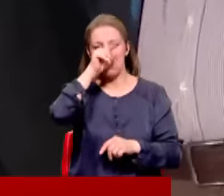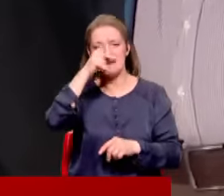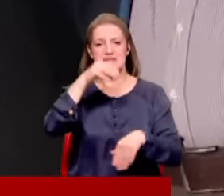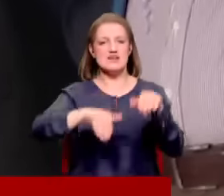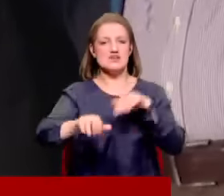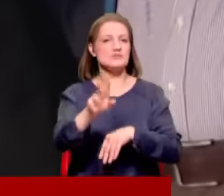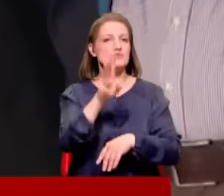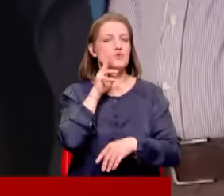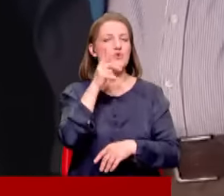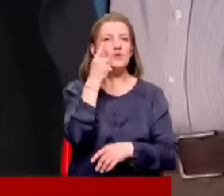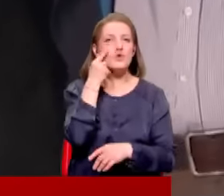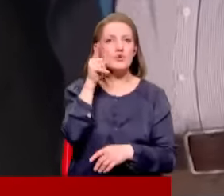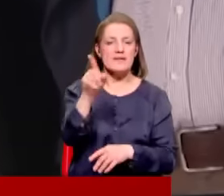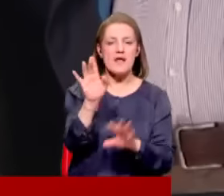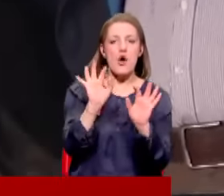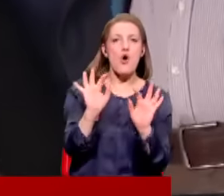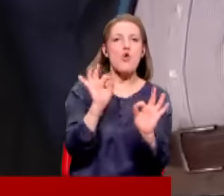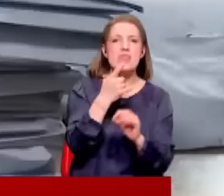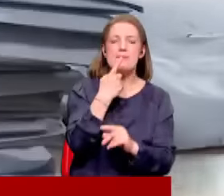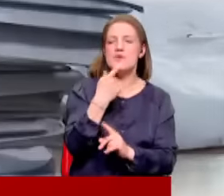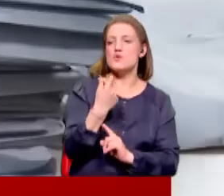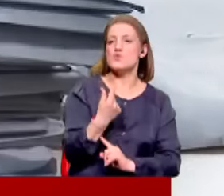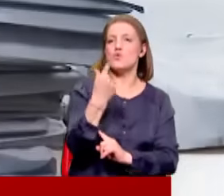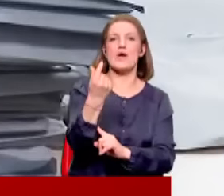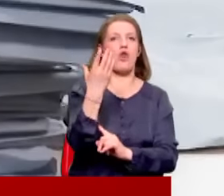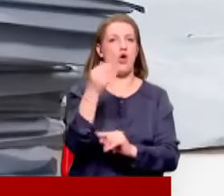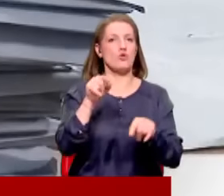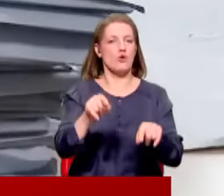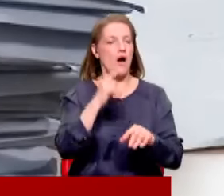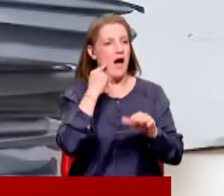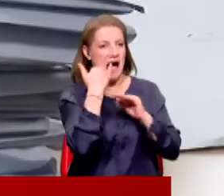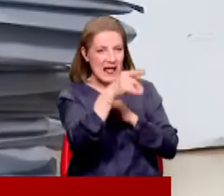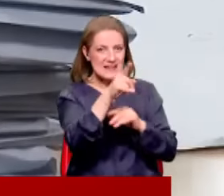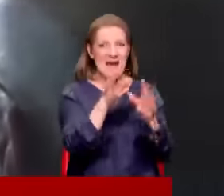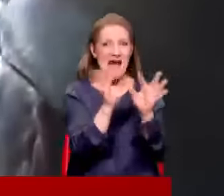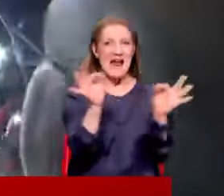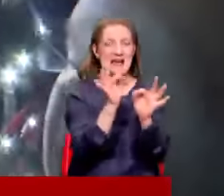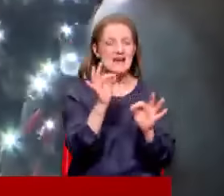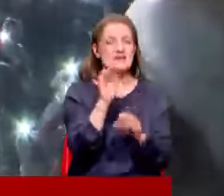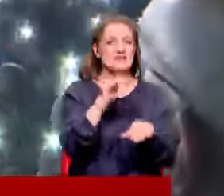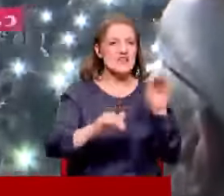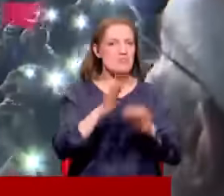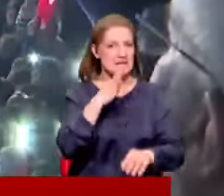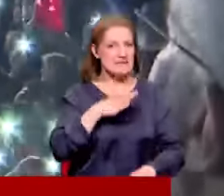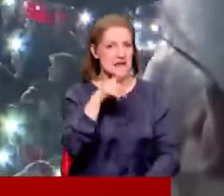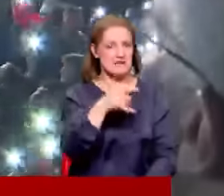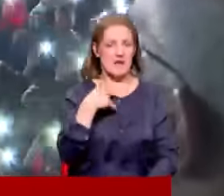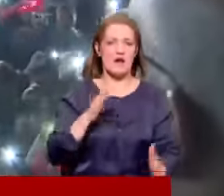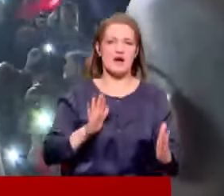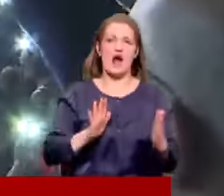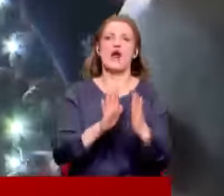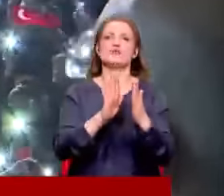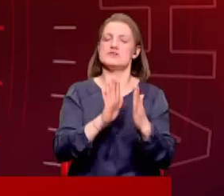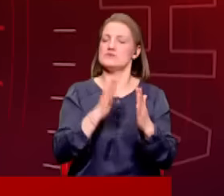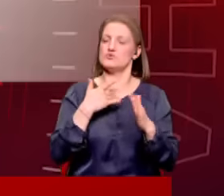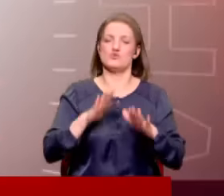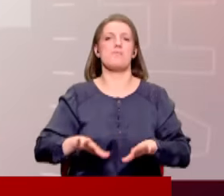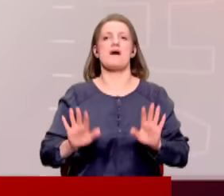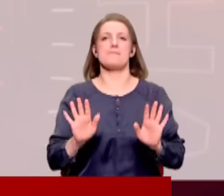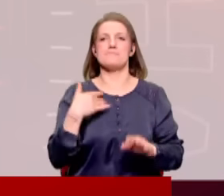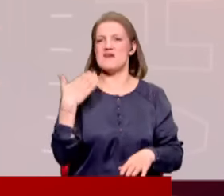sonucunun hükümete önemli uyarı olduğunu söyledi. Ama halk erken seçim talep ederse de karşısında durmayız dedi.